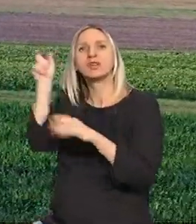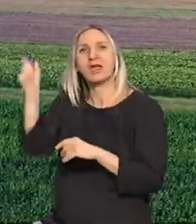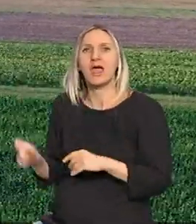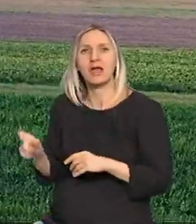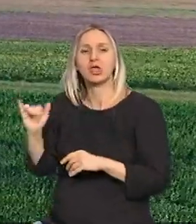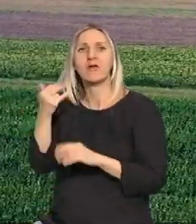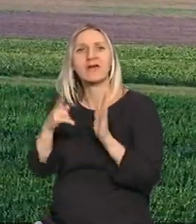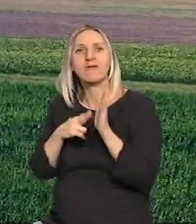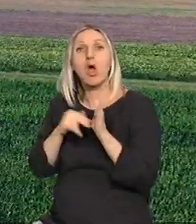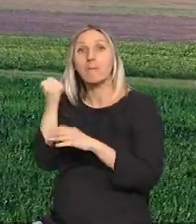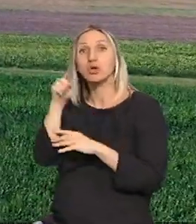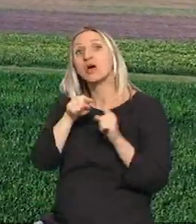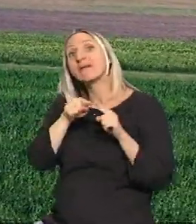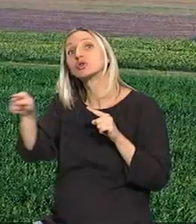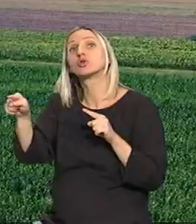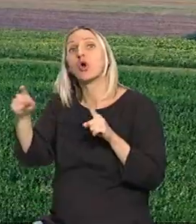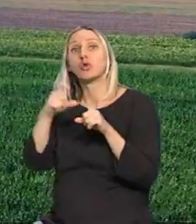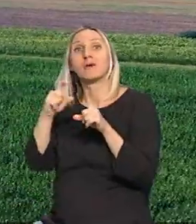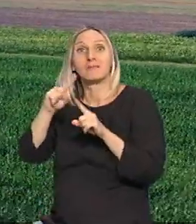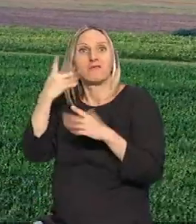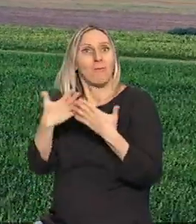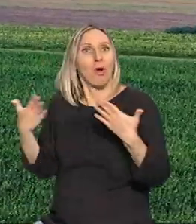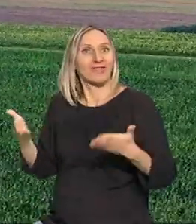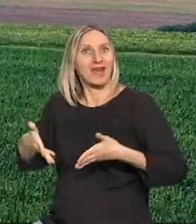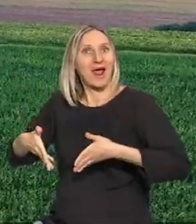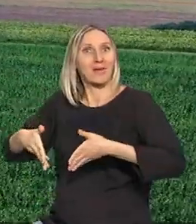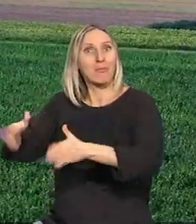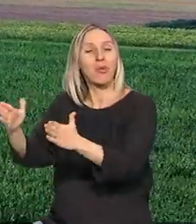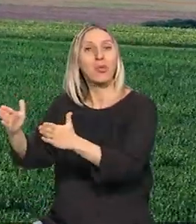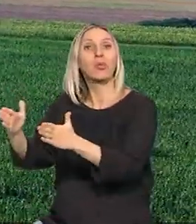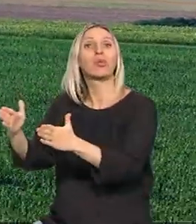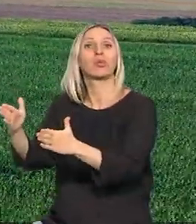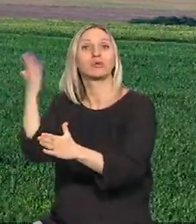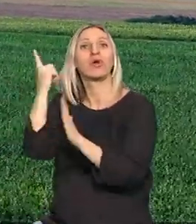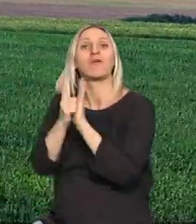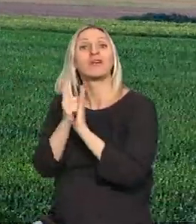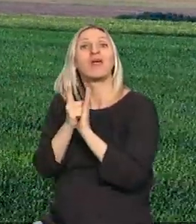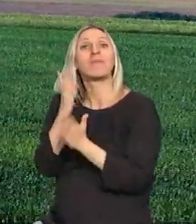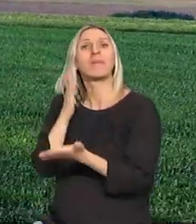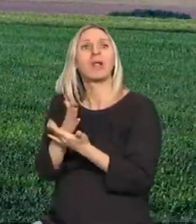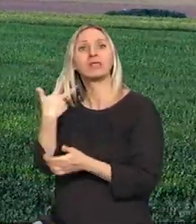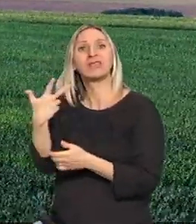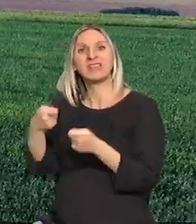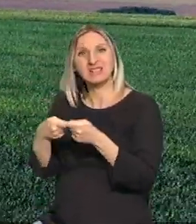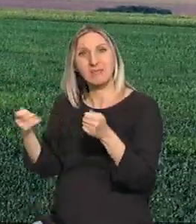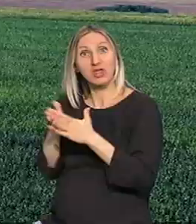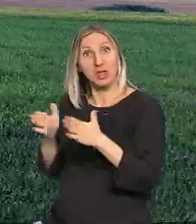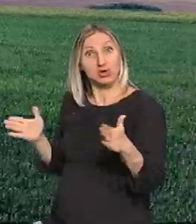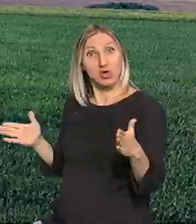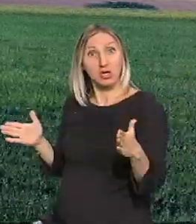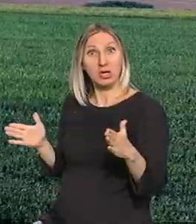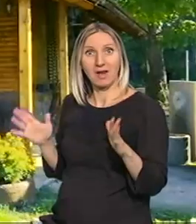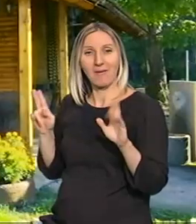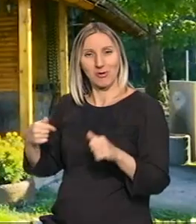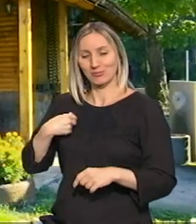od Požarevca do Dubravice, prvi moderan put za ono vreme sa 30 metara širine. Možemo